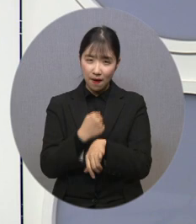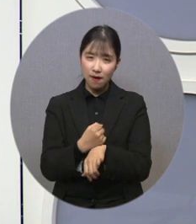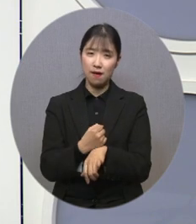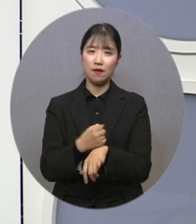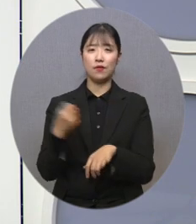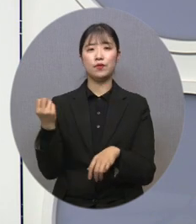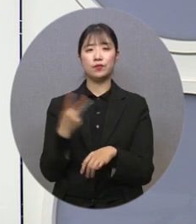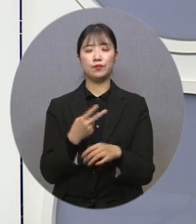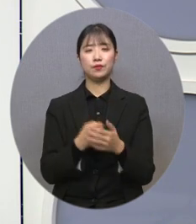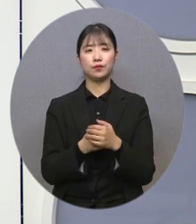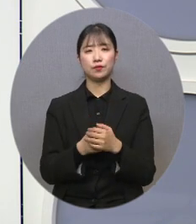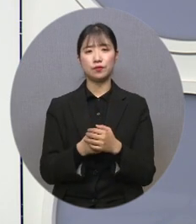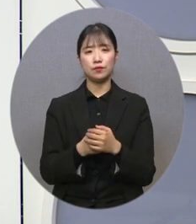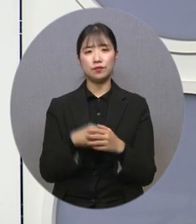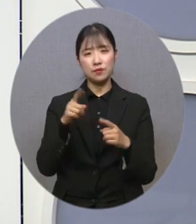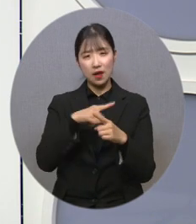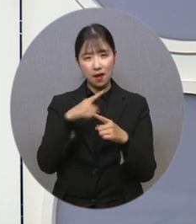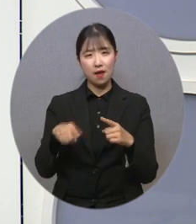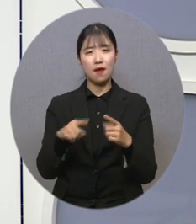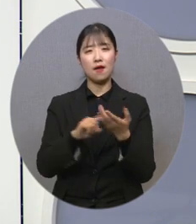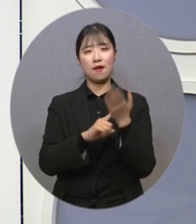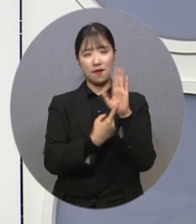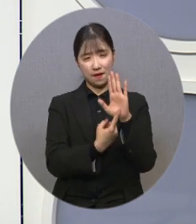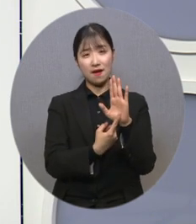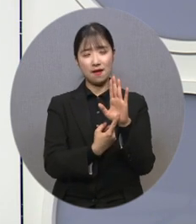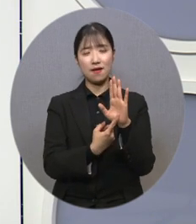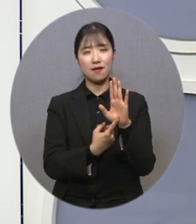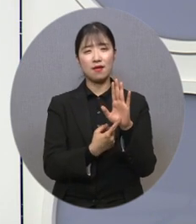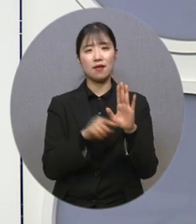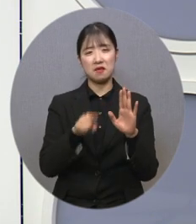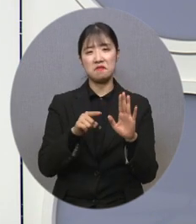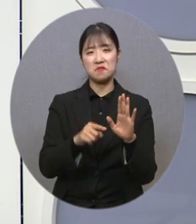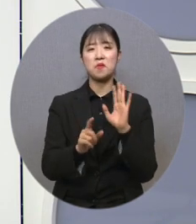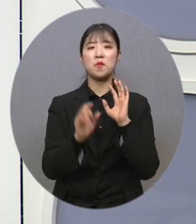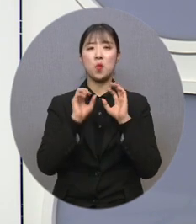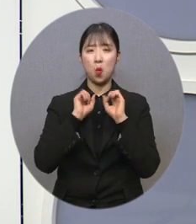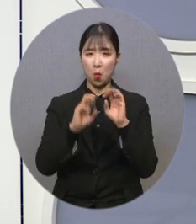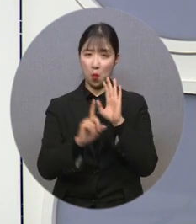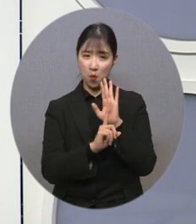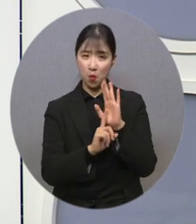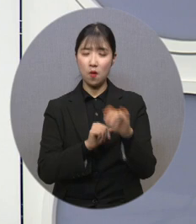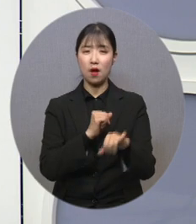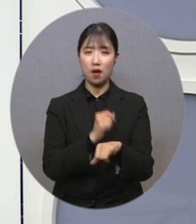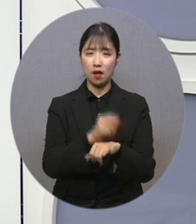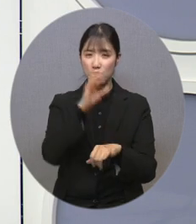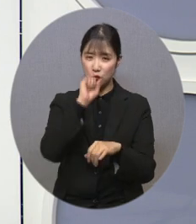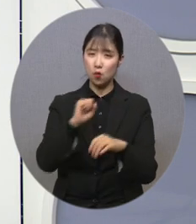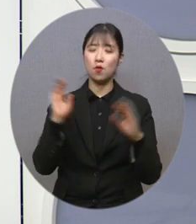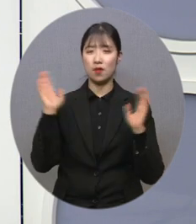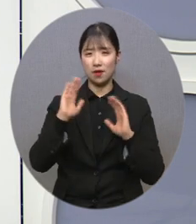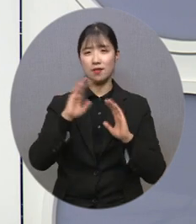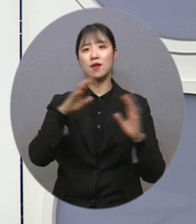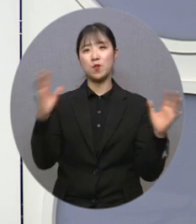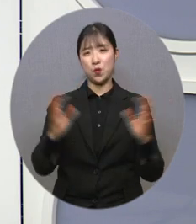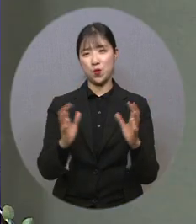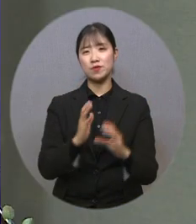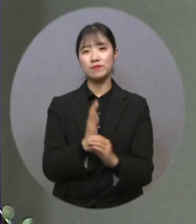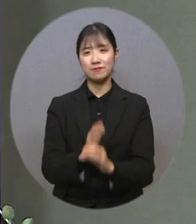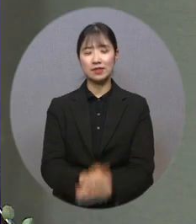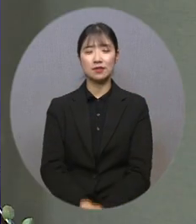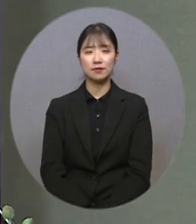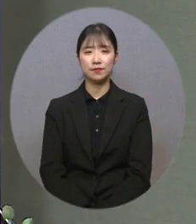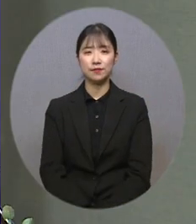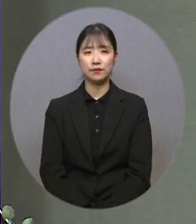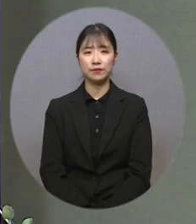또는 대외의 이미지 홍보라든지 이런 걸 통해서 좋은 학생들을 모집하고 있습니다.